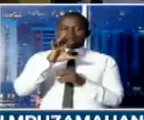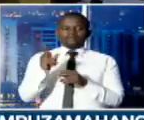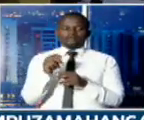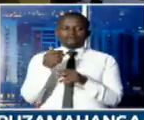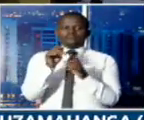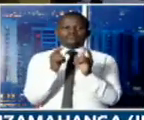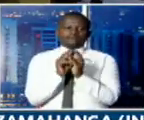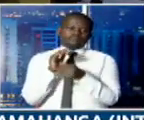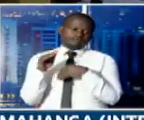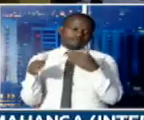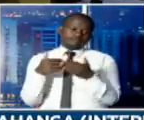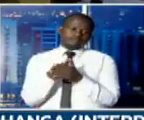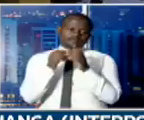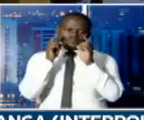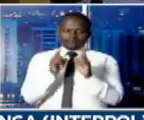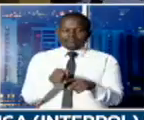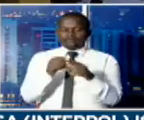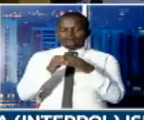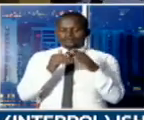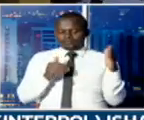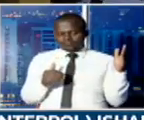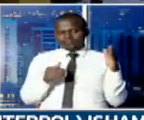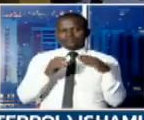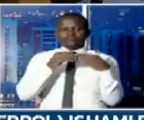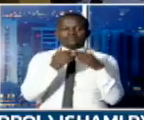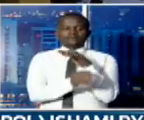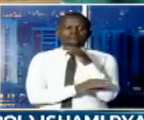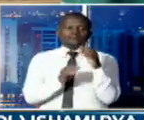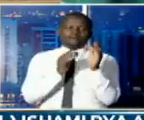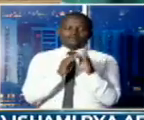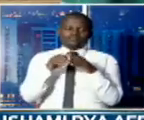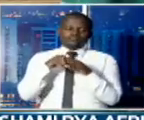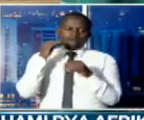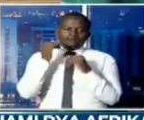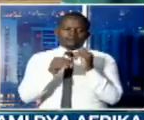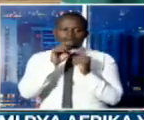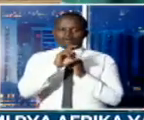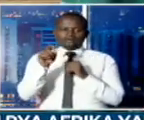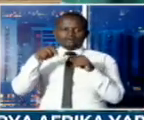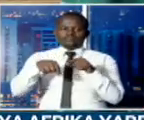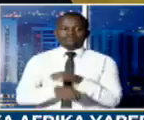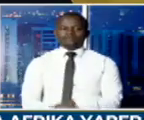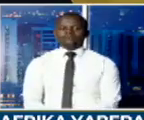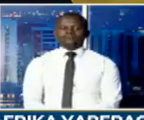Iyi nama ikaba ije ibanziriza y'abakuru b'ibihugu iteganyijwe mu mpera z'iki cyumweru.